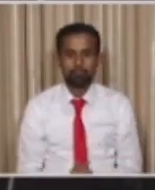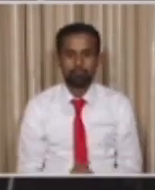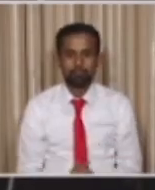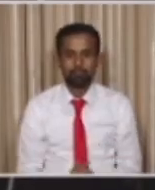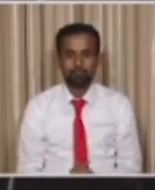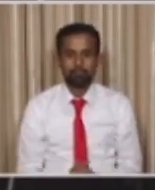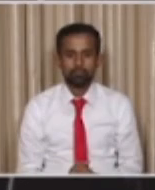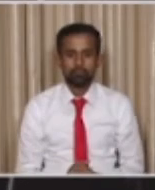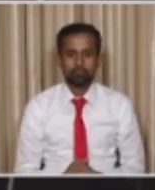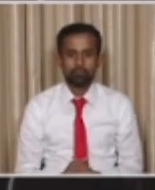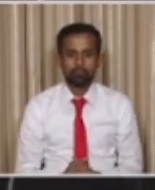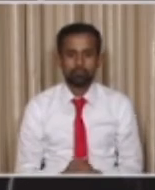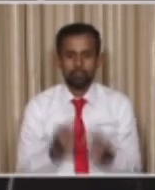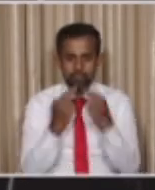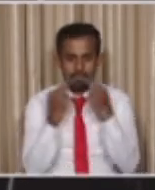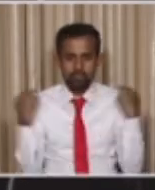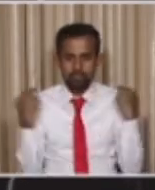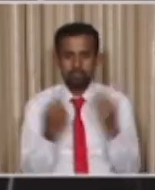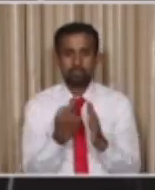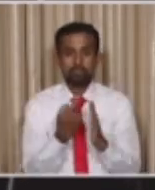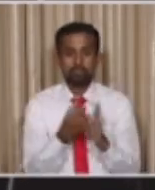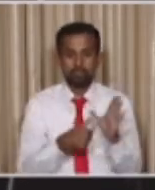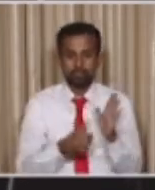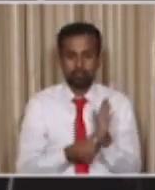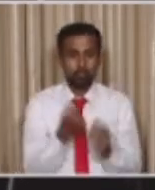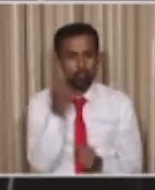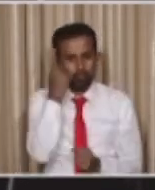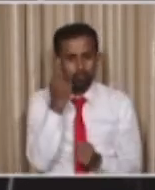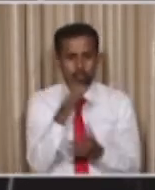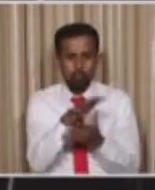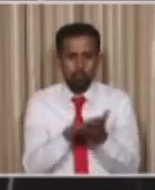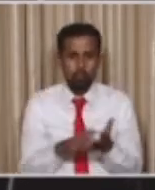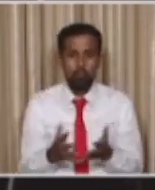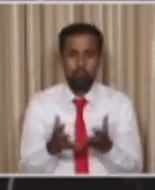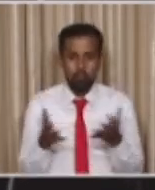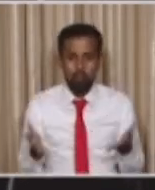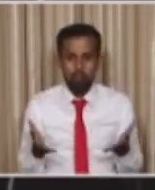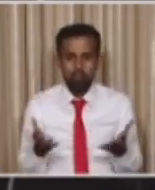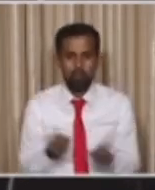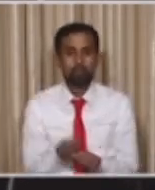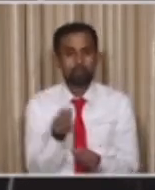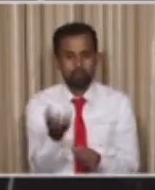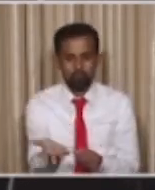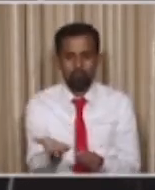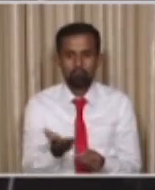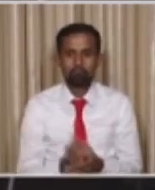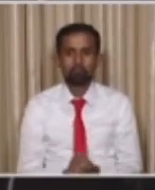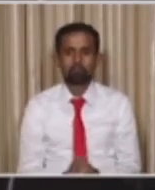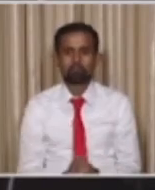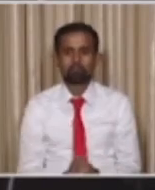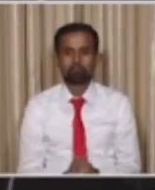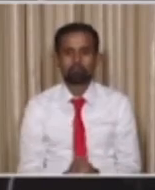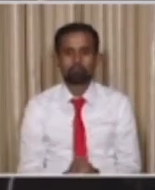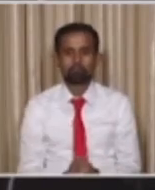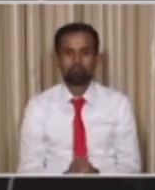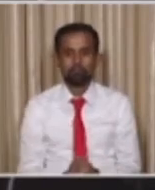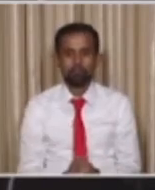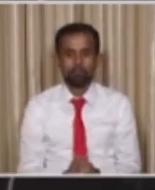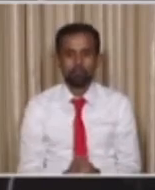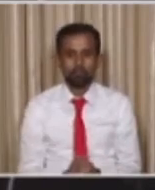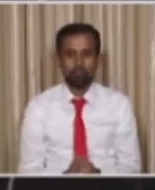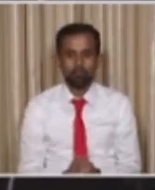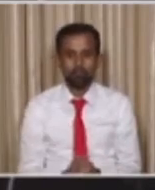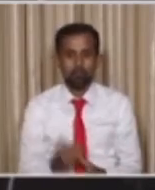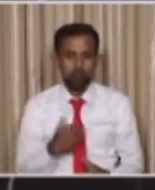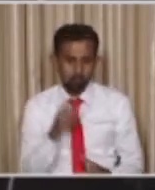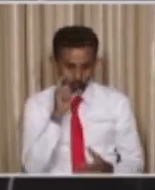विशेषेंग रेगुआज्ञा पणतेटते योजना गणनावक इदिरीपत्नवा इनिसा मगे अवधाने